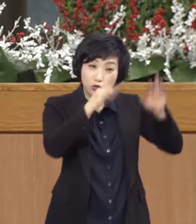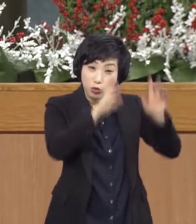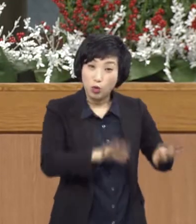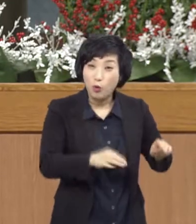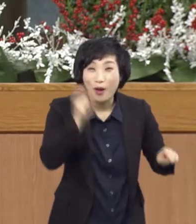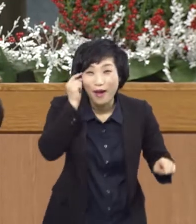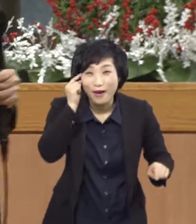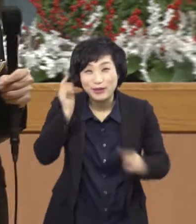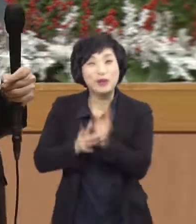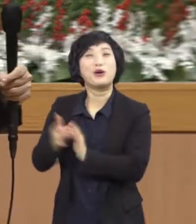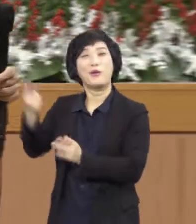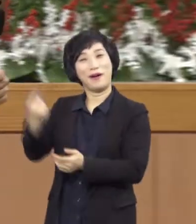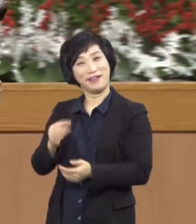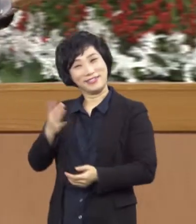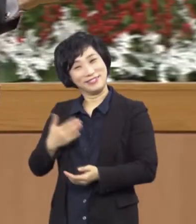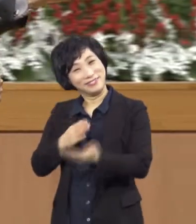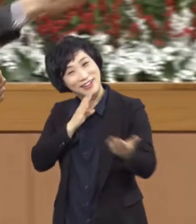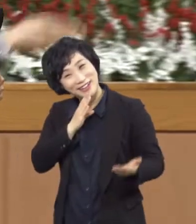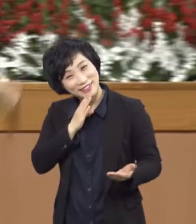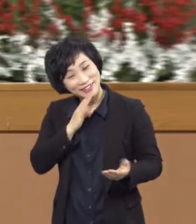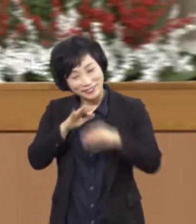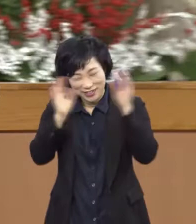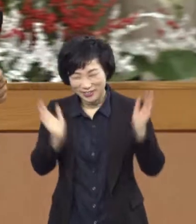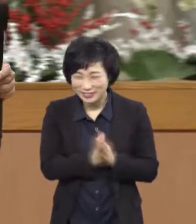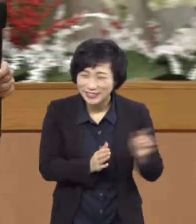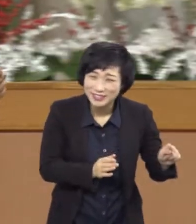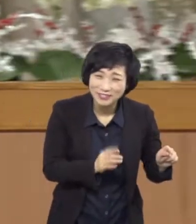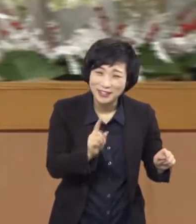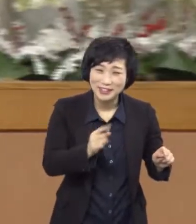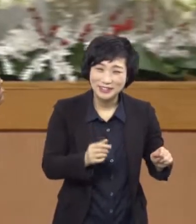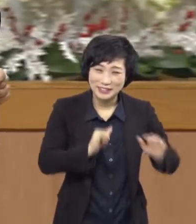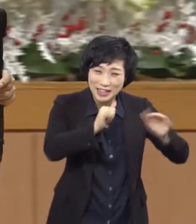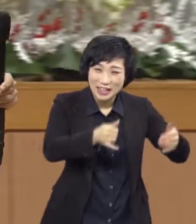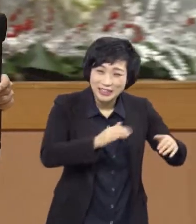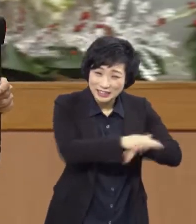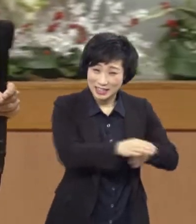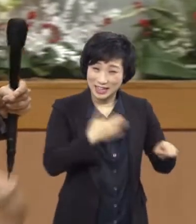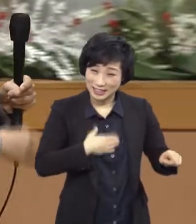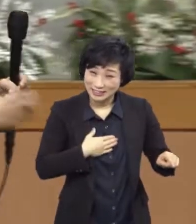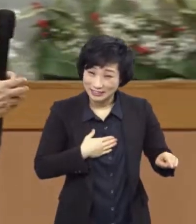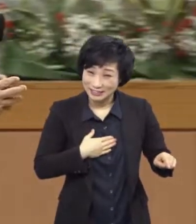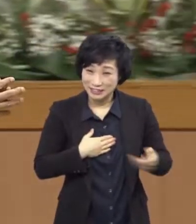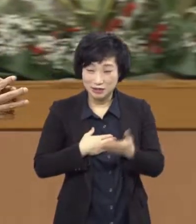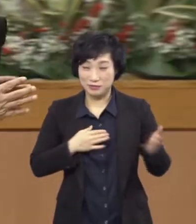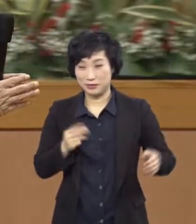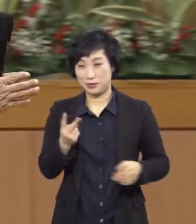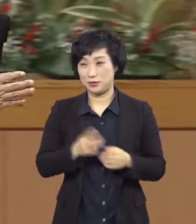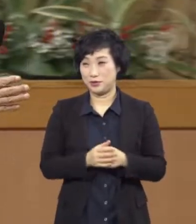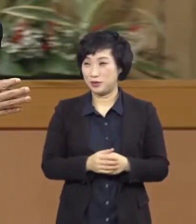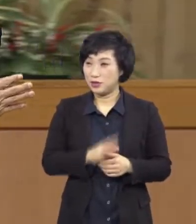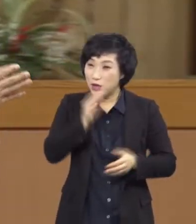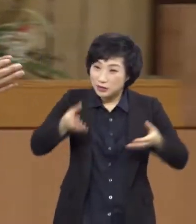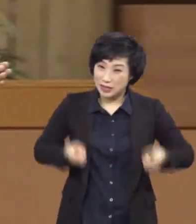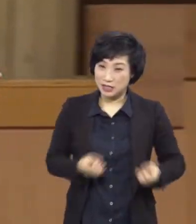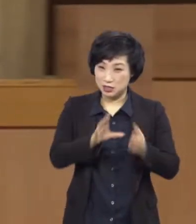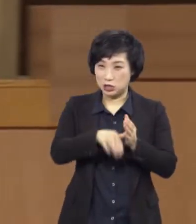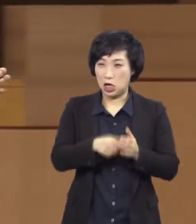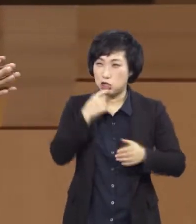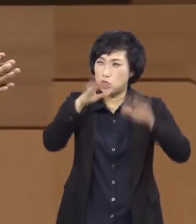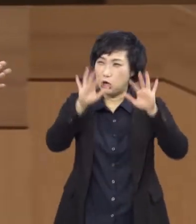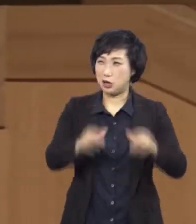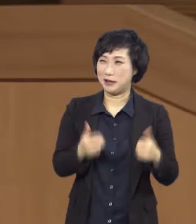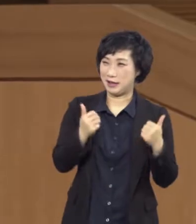와야지. 다 이거 시작도 없는 세속적인 소리. 응? 아, 성탄절에는 눈이 와야